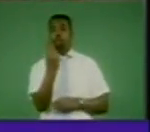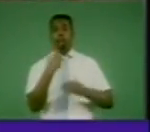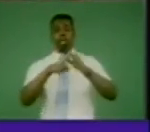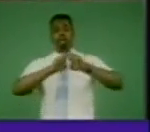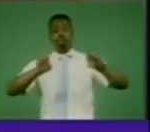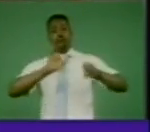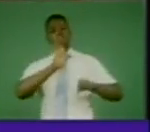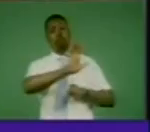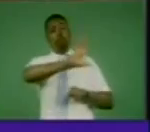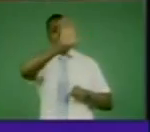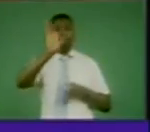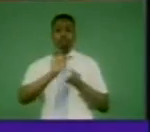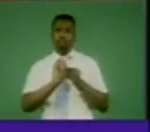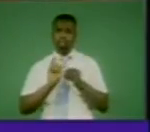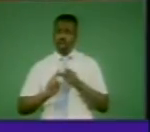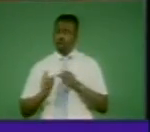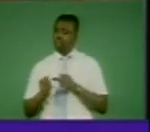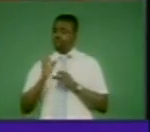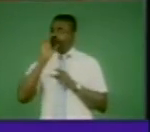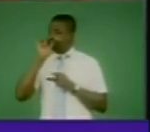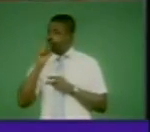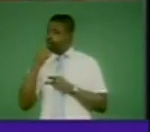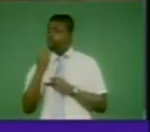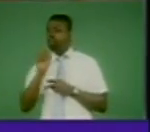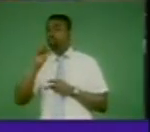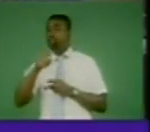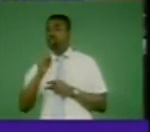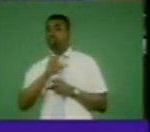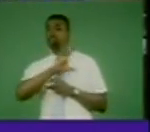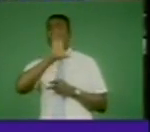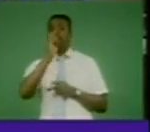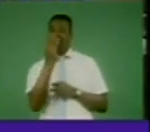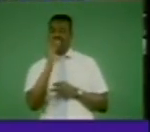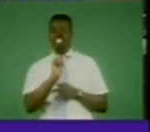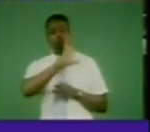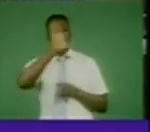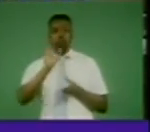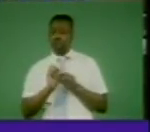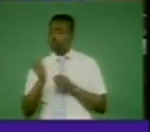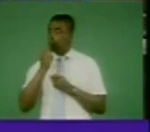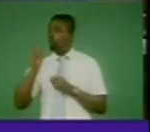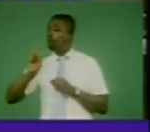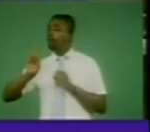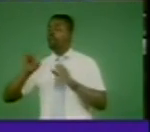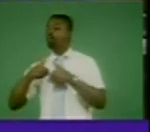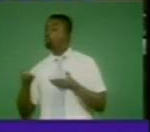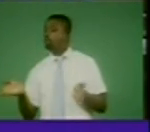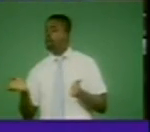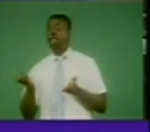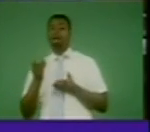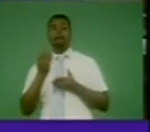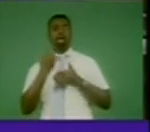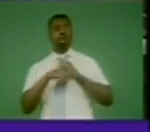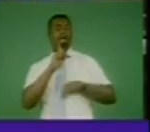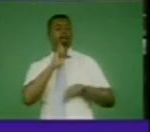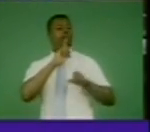ndio 31 kwenye ibara zote. Hapakuwa na kura ya hapana. Jumla ya kura za hapana ilikuwa moja kwenye kila ibara. Kura za ndio